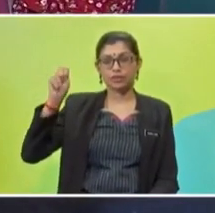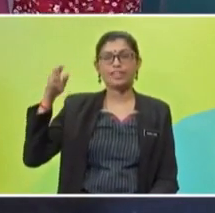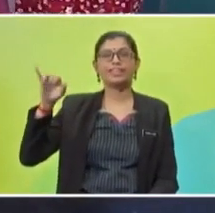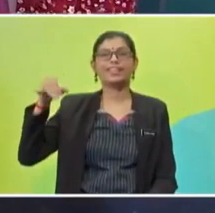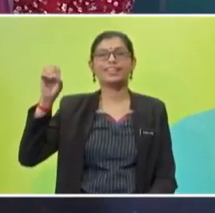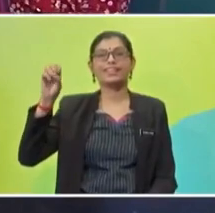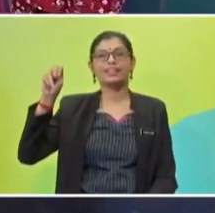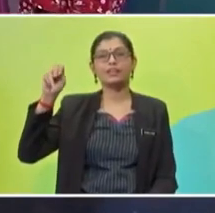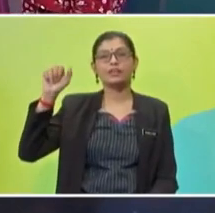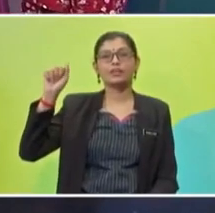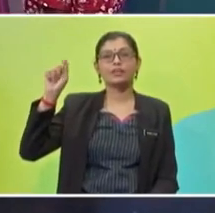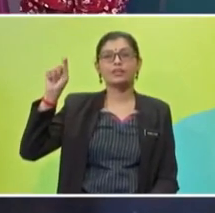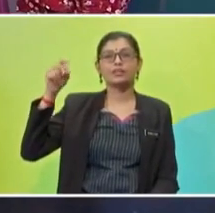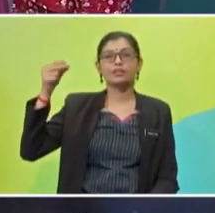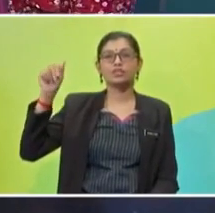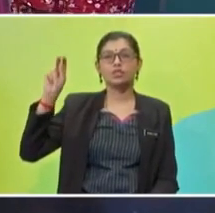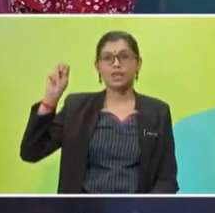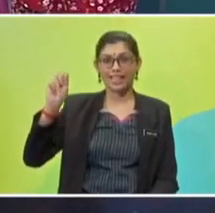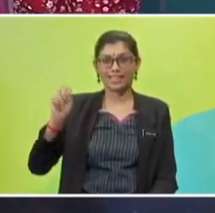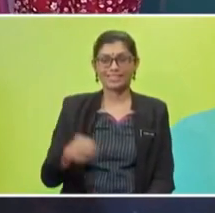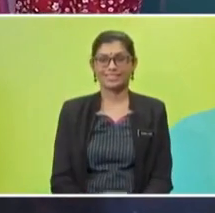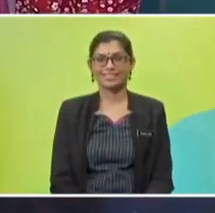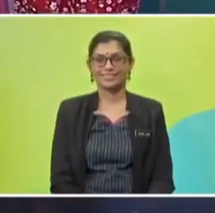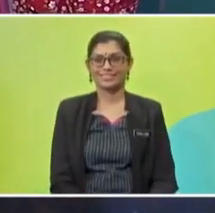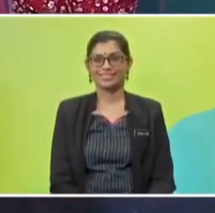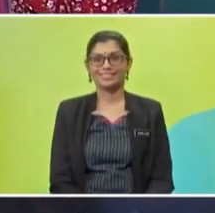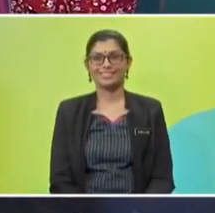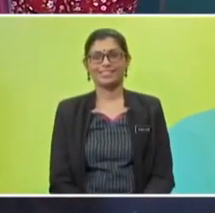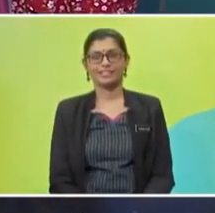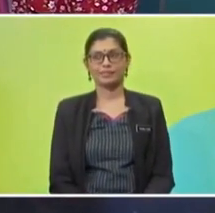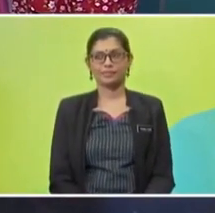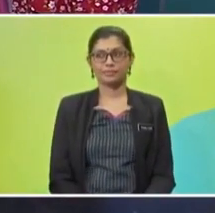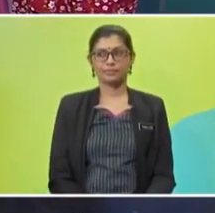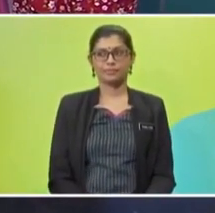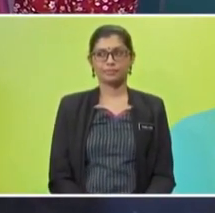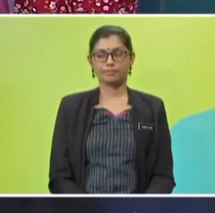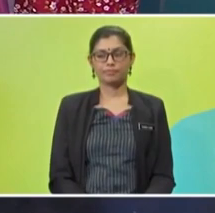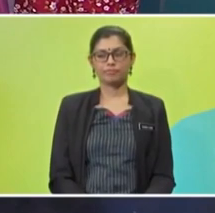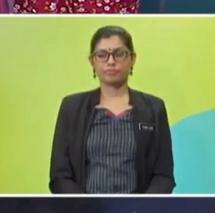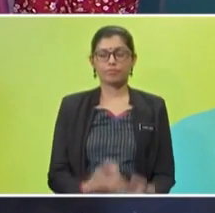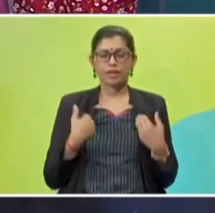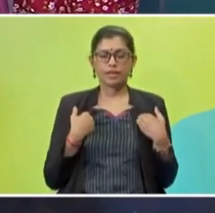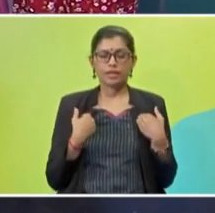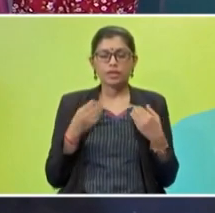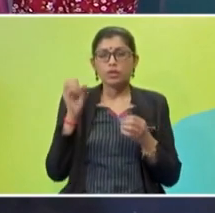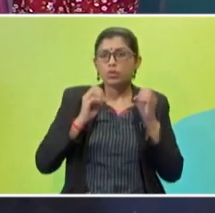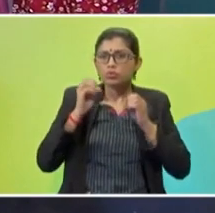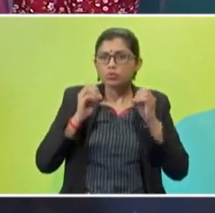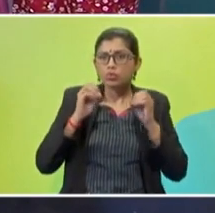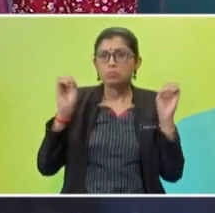ada masalah itu di kawasan yang masih kosong